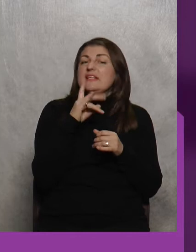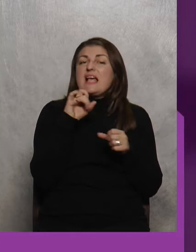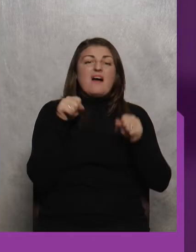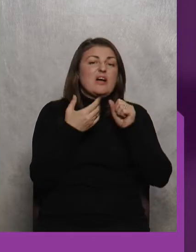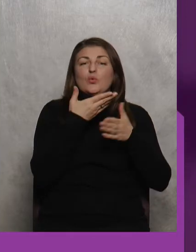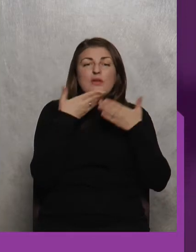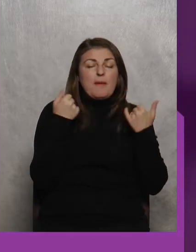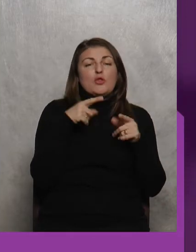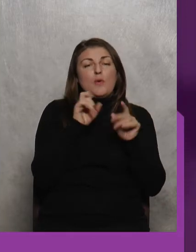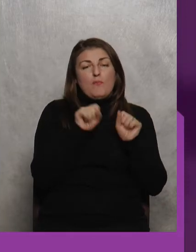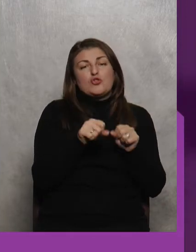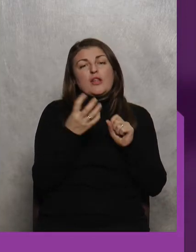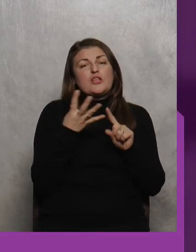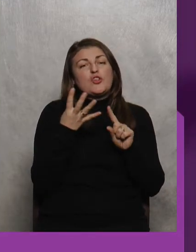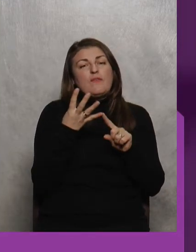нема, то можна